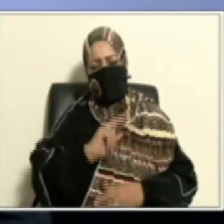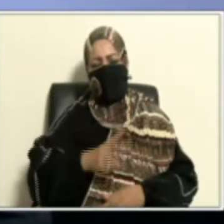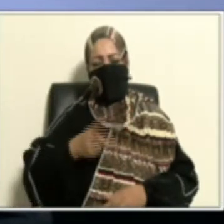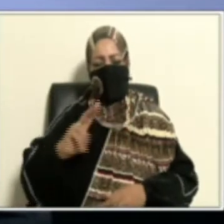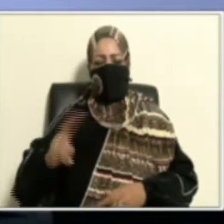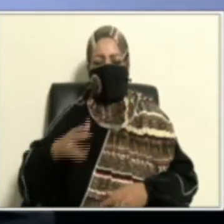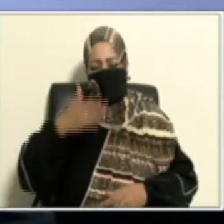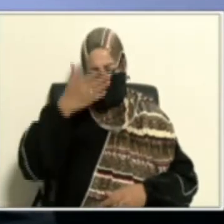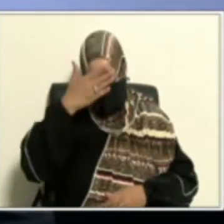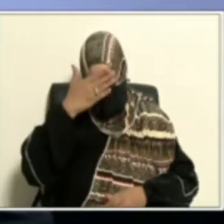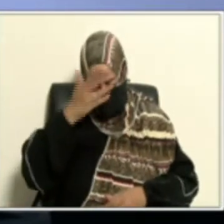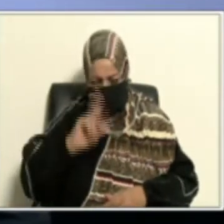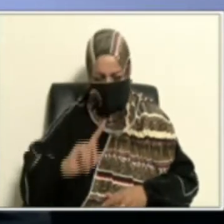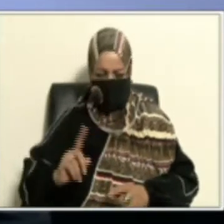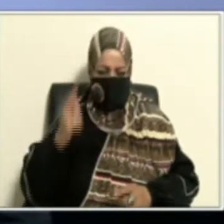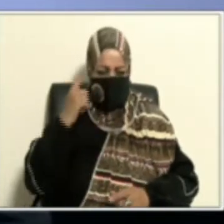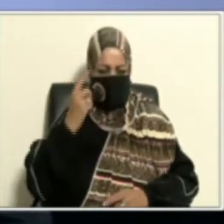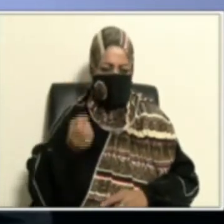يعني